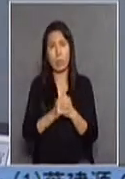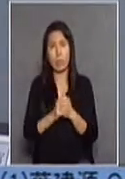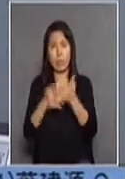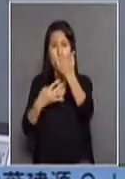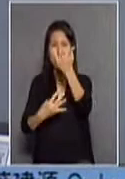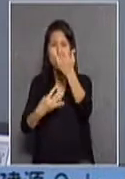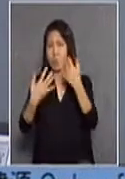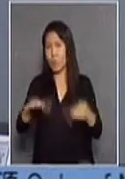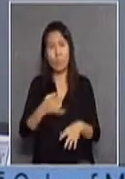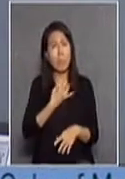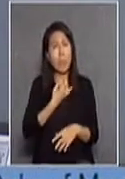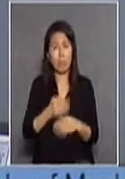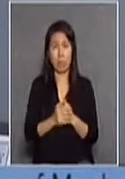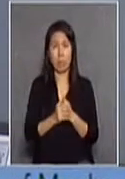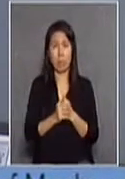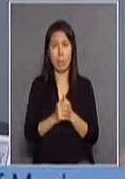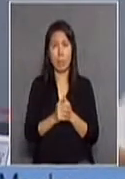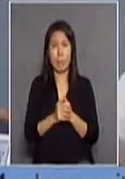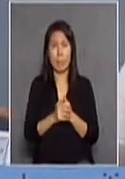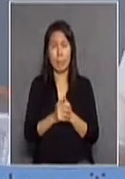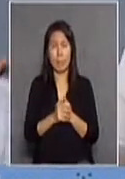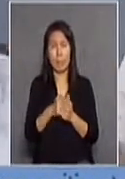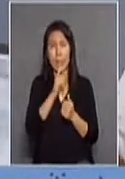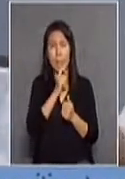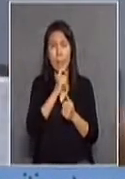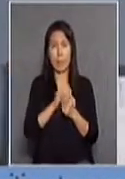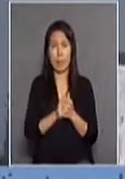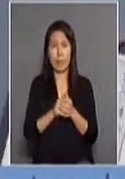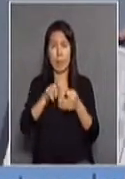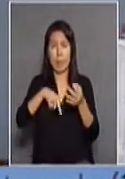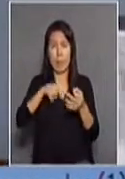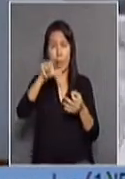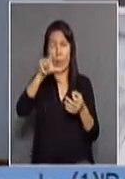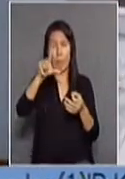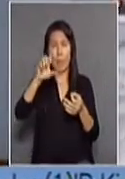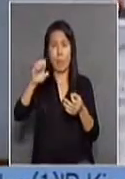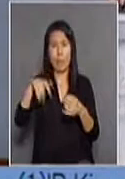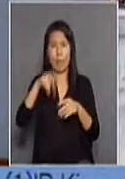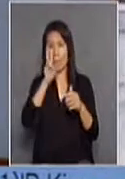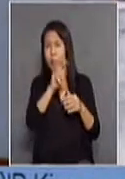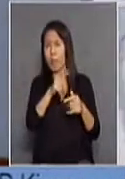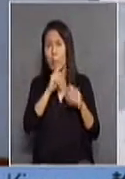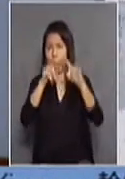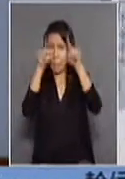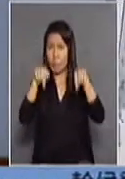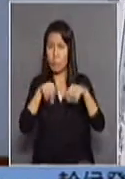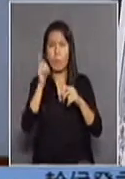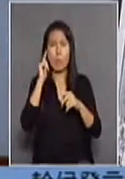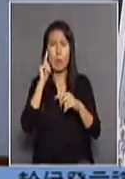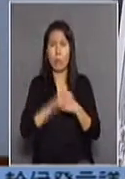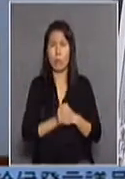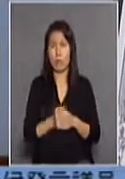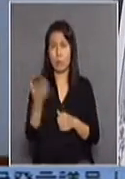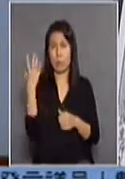緣呢？還有這個李旺陽，你知道啊，主席看看吧，是不是去